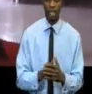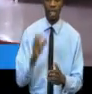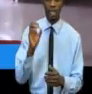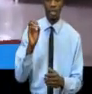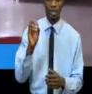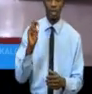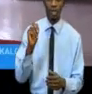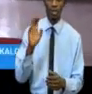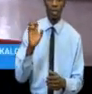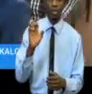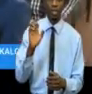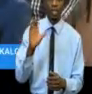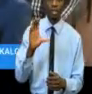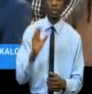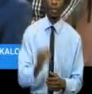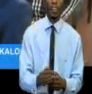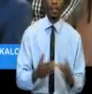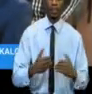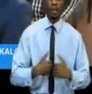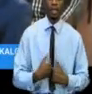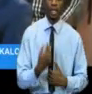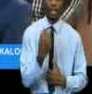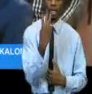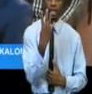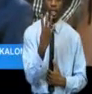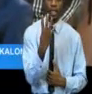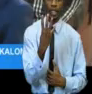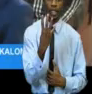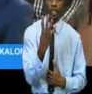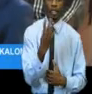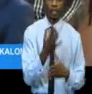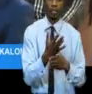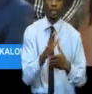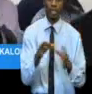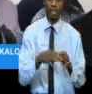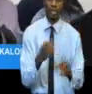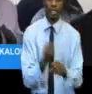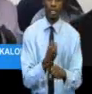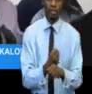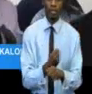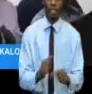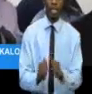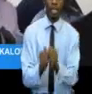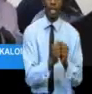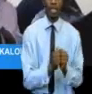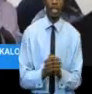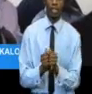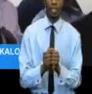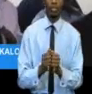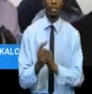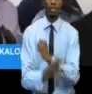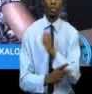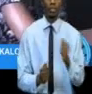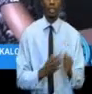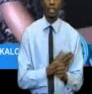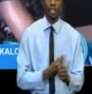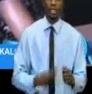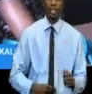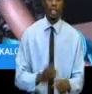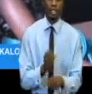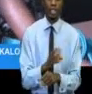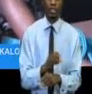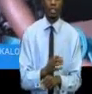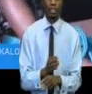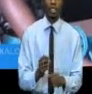compte 4 organes dont l'Assemblée générale et provinciale, les conseils nationaux et provinciaux. La première liste